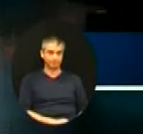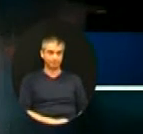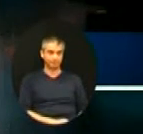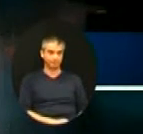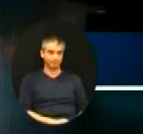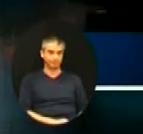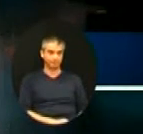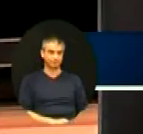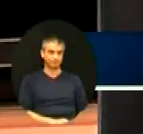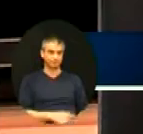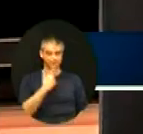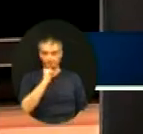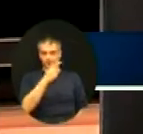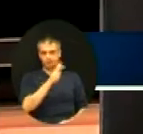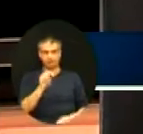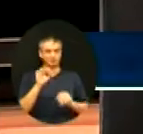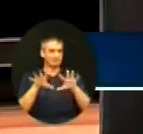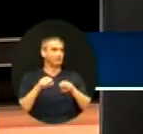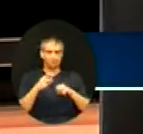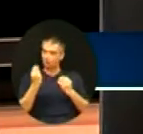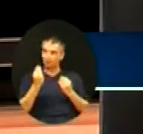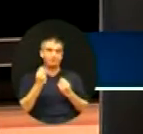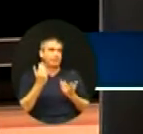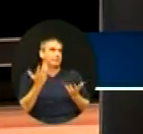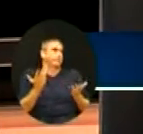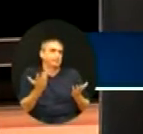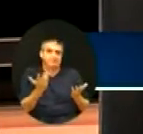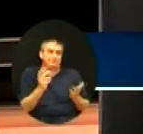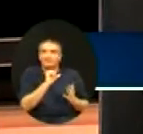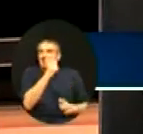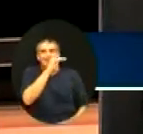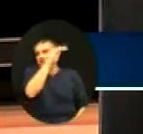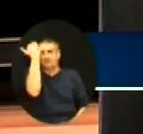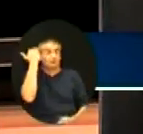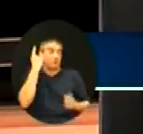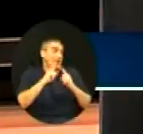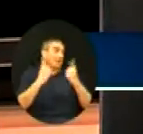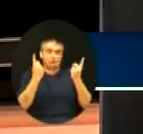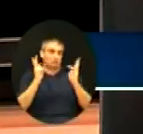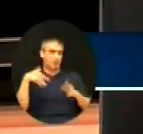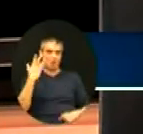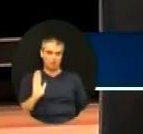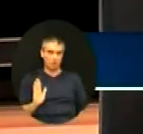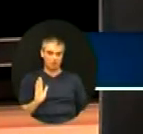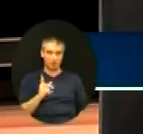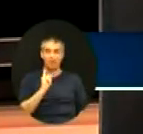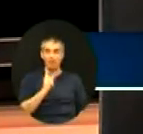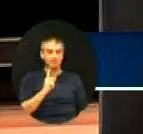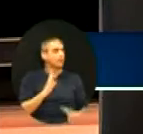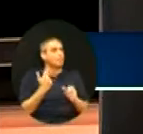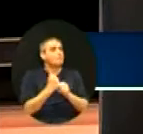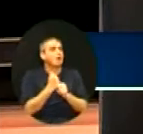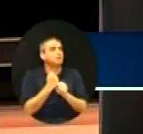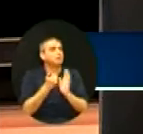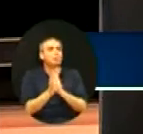תראה, קודם כל, סוגיית הסיפוח זה באמת הדבר הכי קיצוני והזוי שיכול להיות, אבל... אבל מה